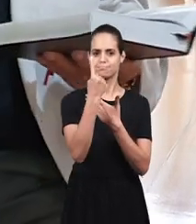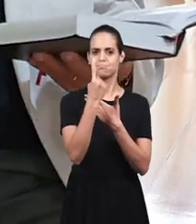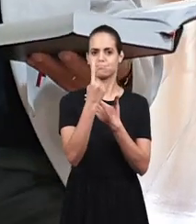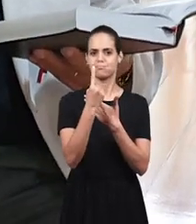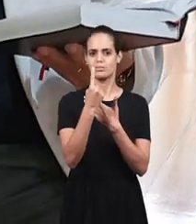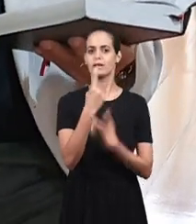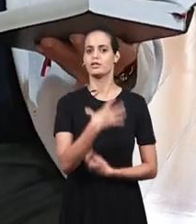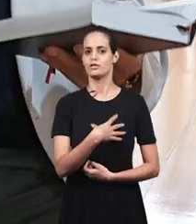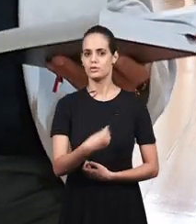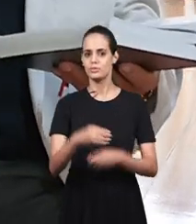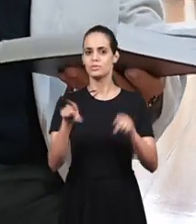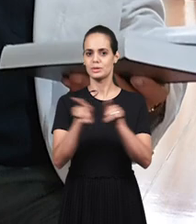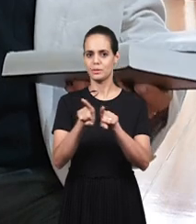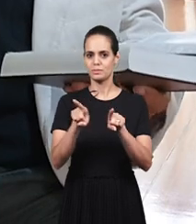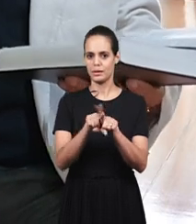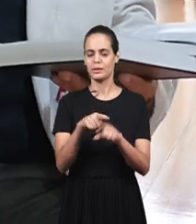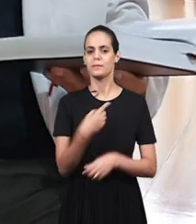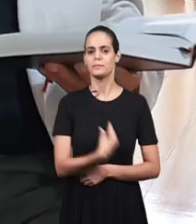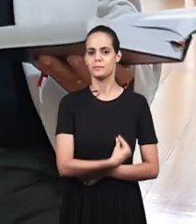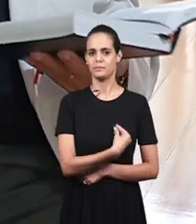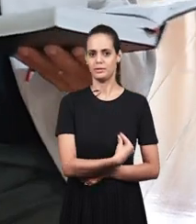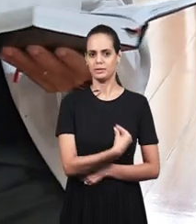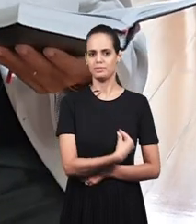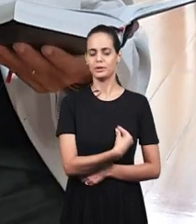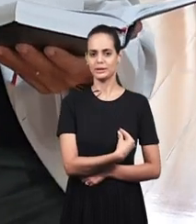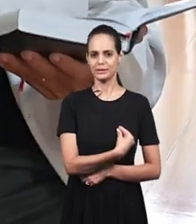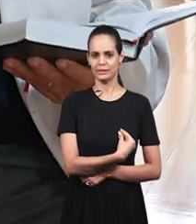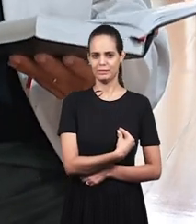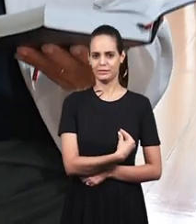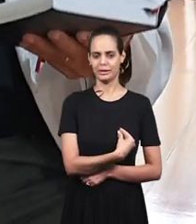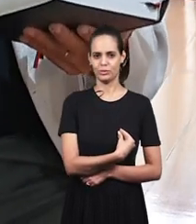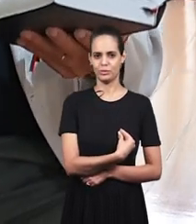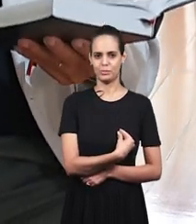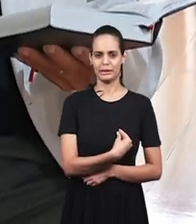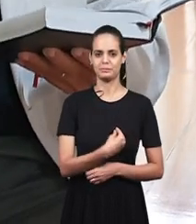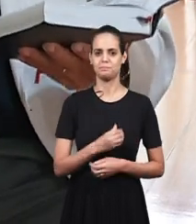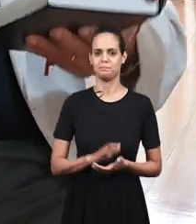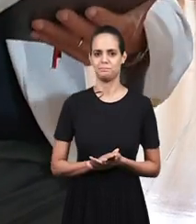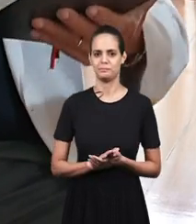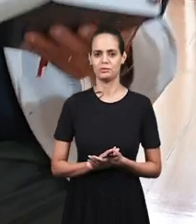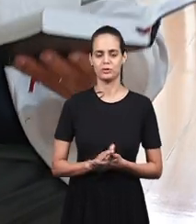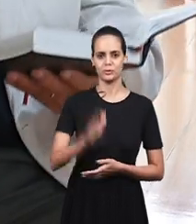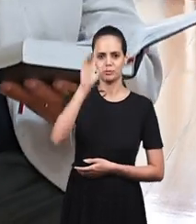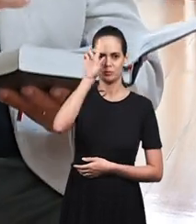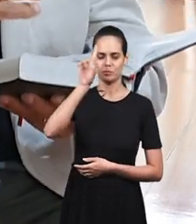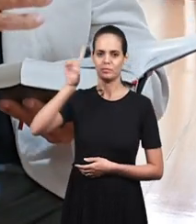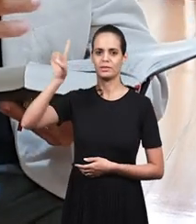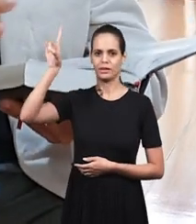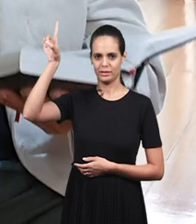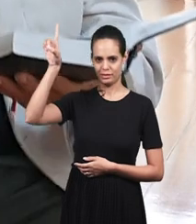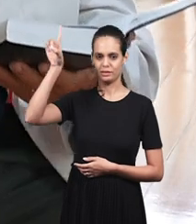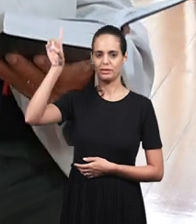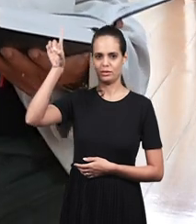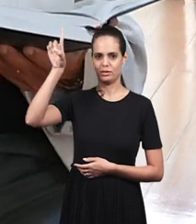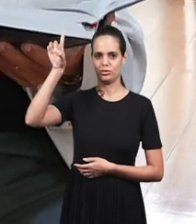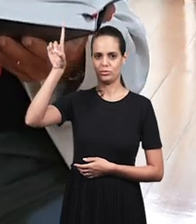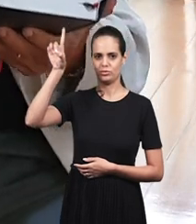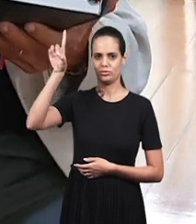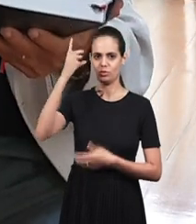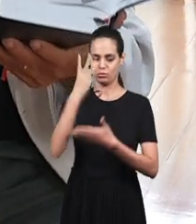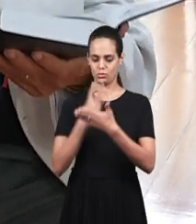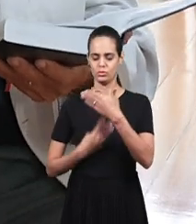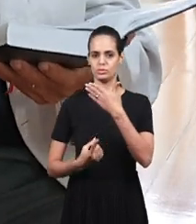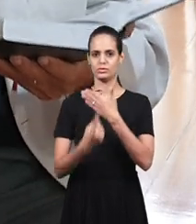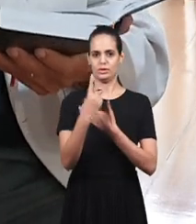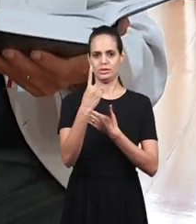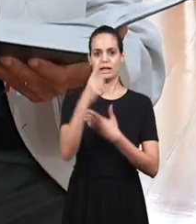dieux ont créé. Non. Mais le texte est traduit comme au début, Dieu a créé la Trinité,